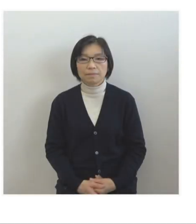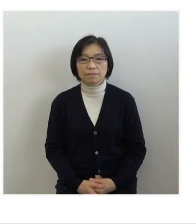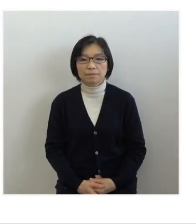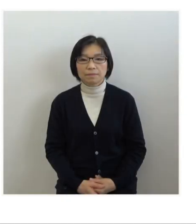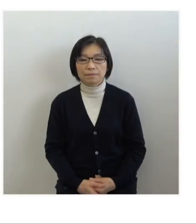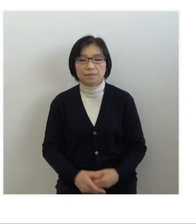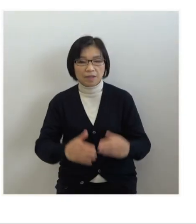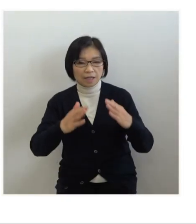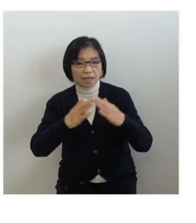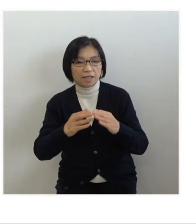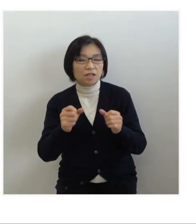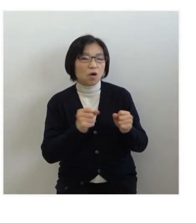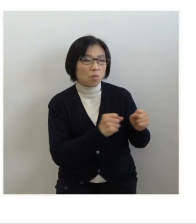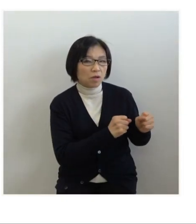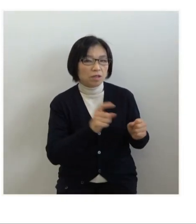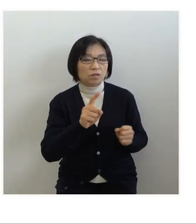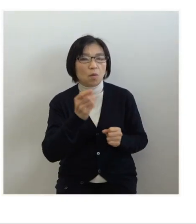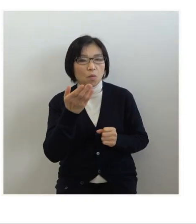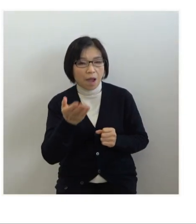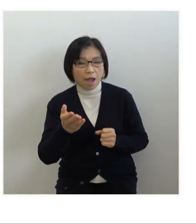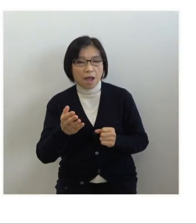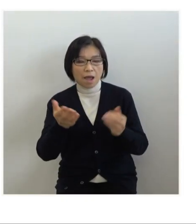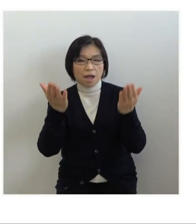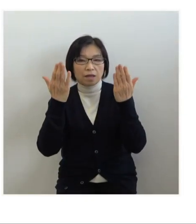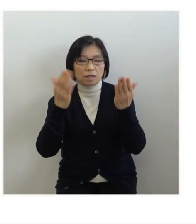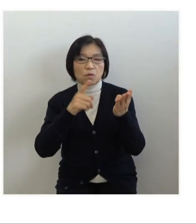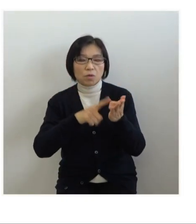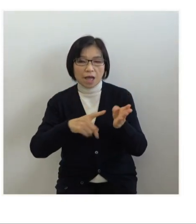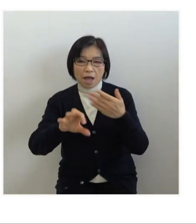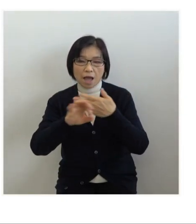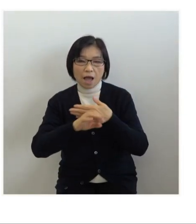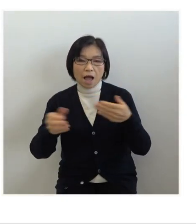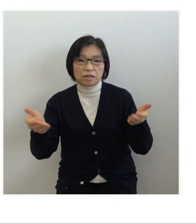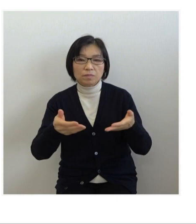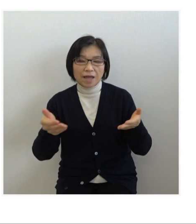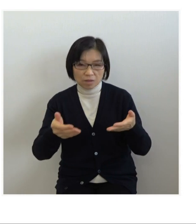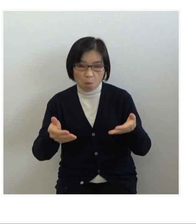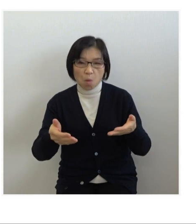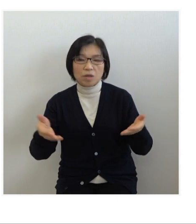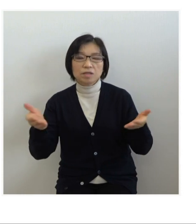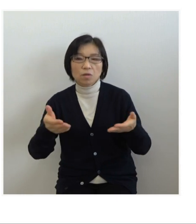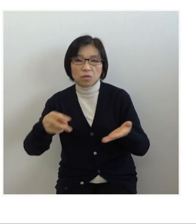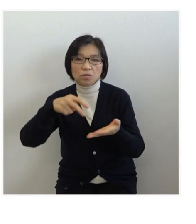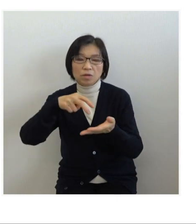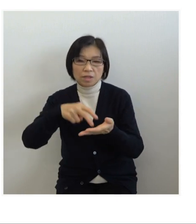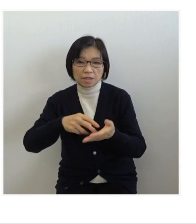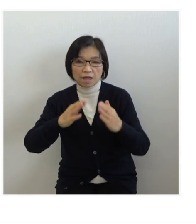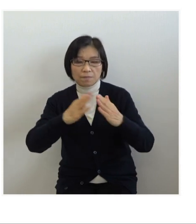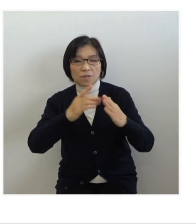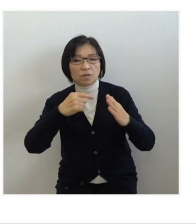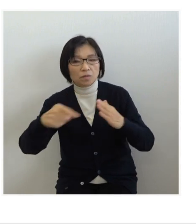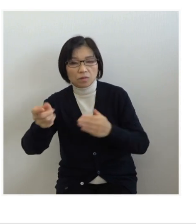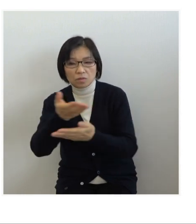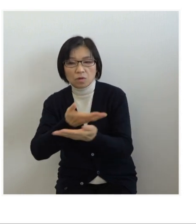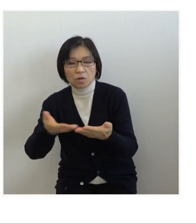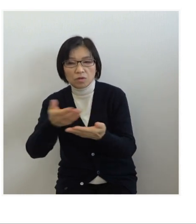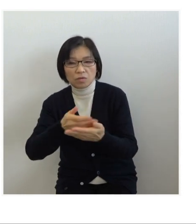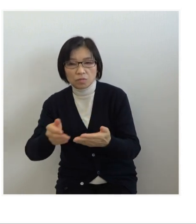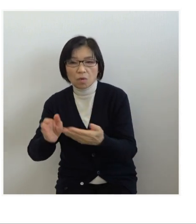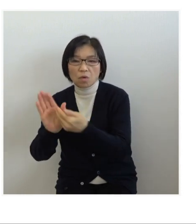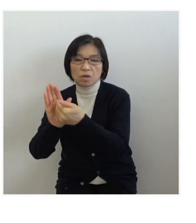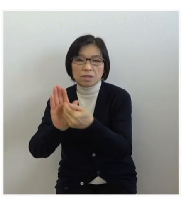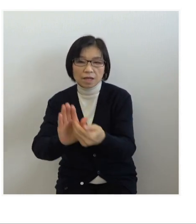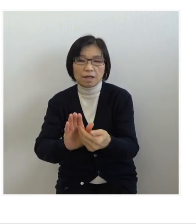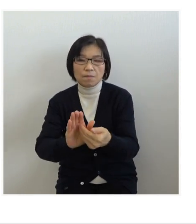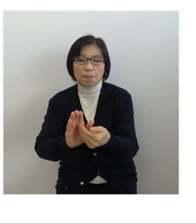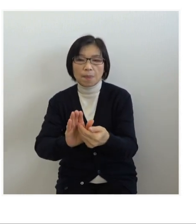引きこもりとは学校やアルバイト、仕事といった外の交流を避け、原